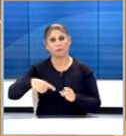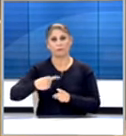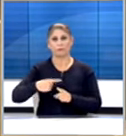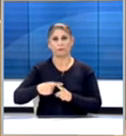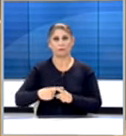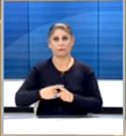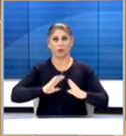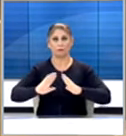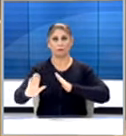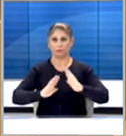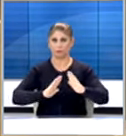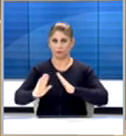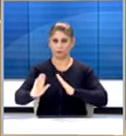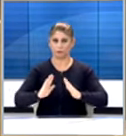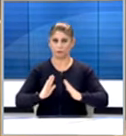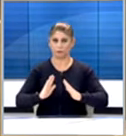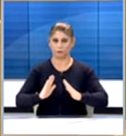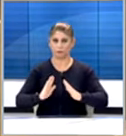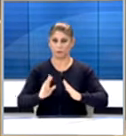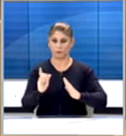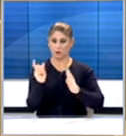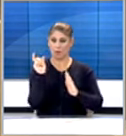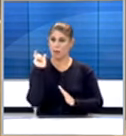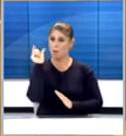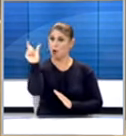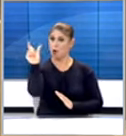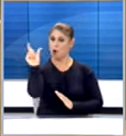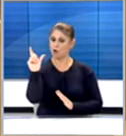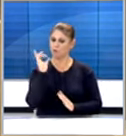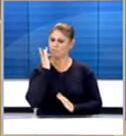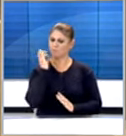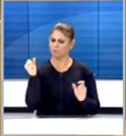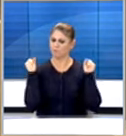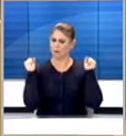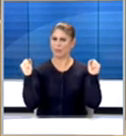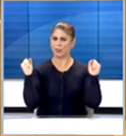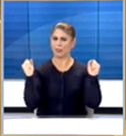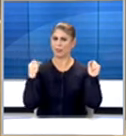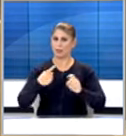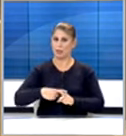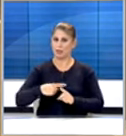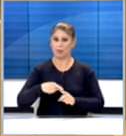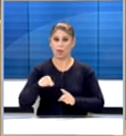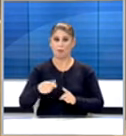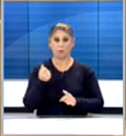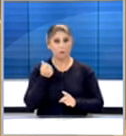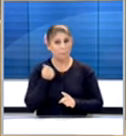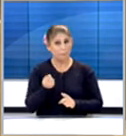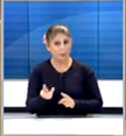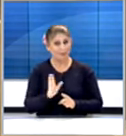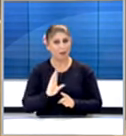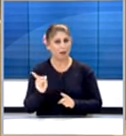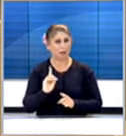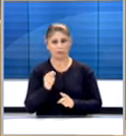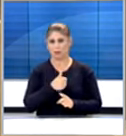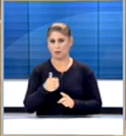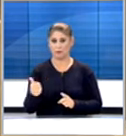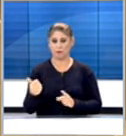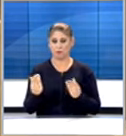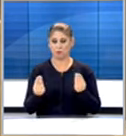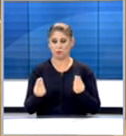να θωρακιστεί με τον όρο της ανθεκτικότητας. Αυτό όμως που μετράει δεν είναι μόνο τα